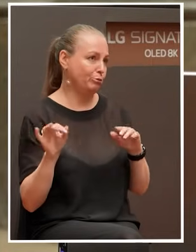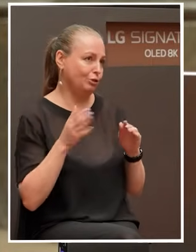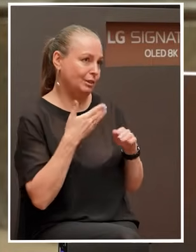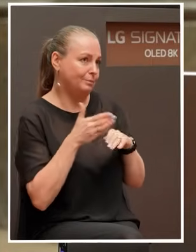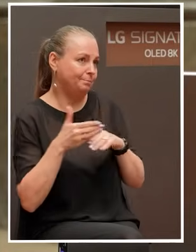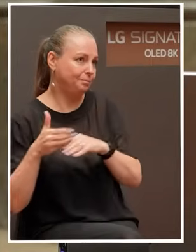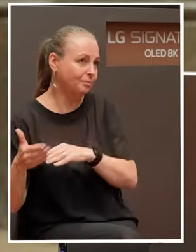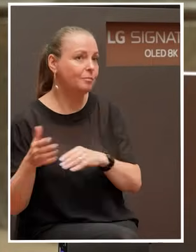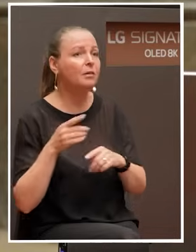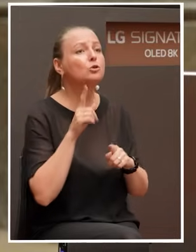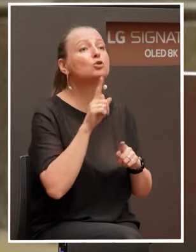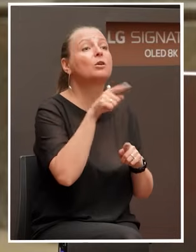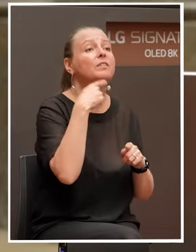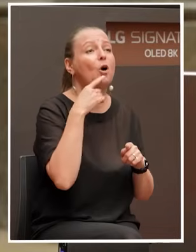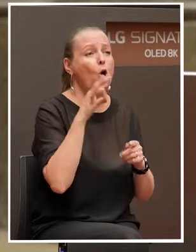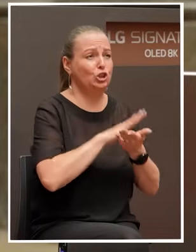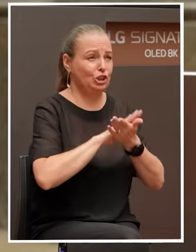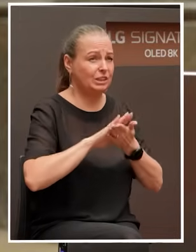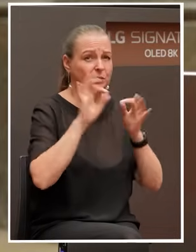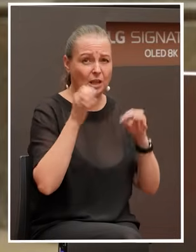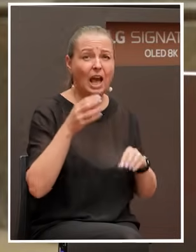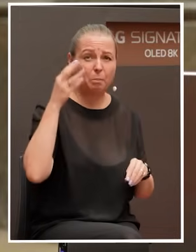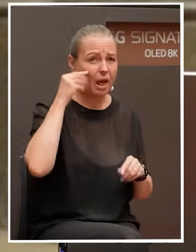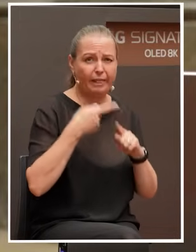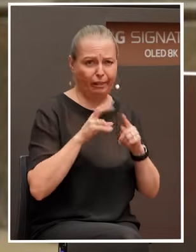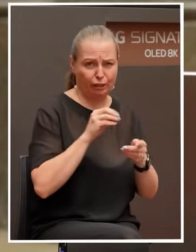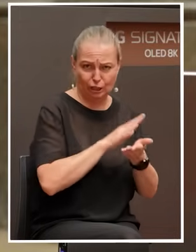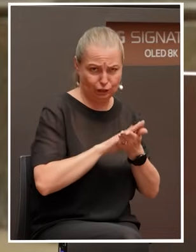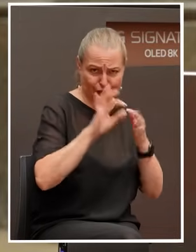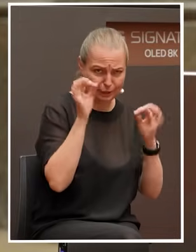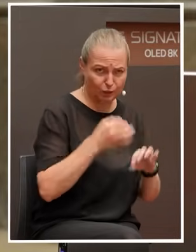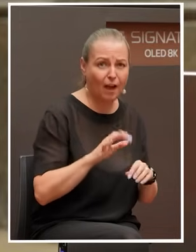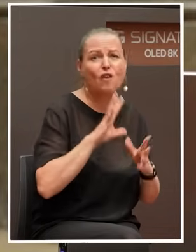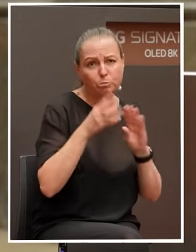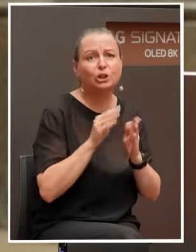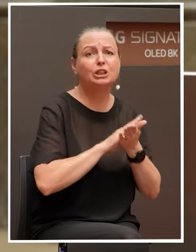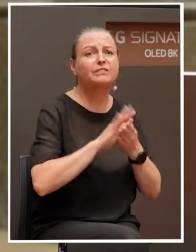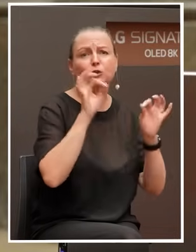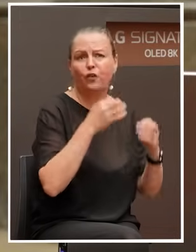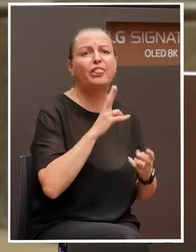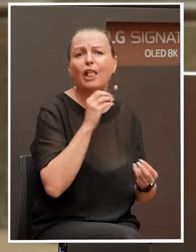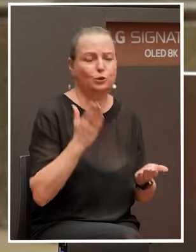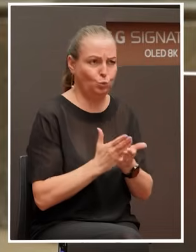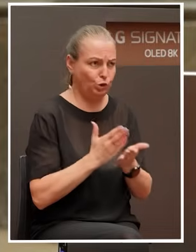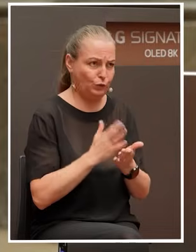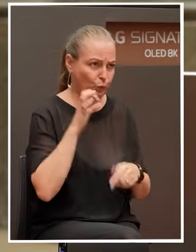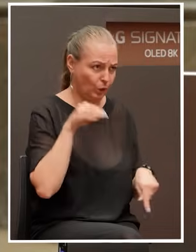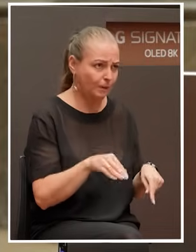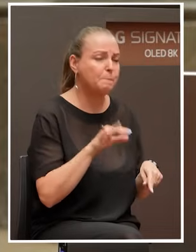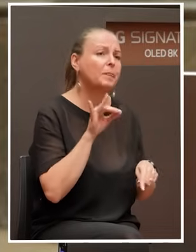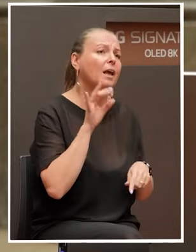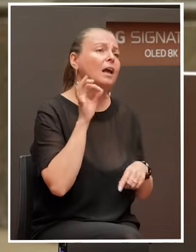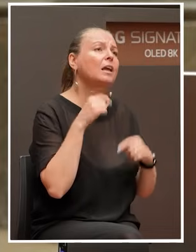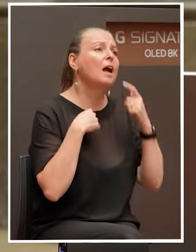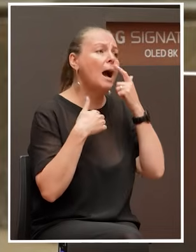Что касается чистого искусства, нет, импрессионисты не чистое искусство. Чистое искусство, во-первых, вообще не существует, а во-вторых, они очень сильно, как я